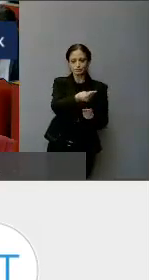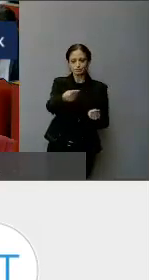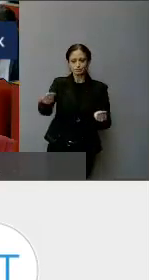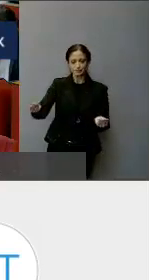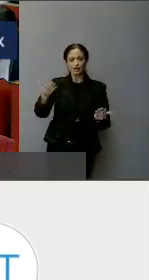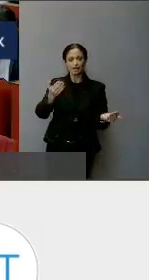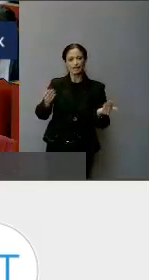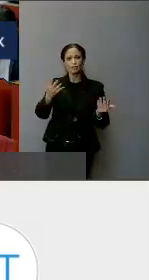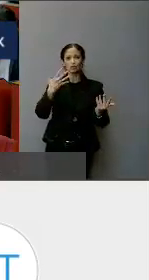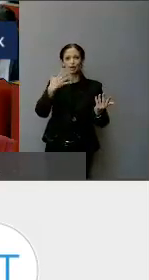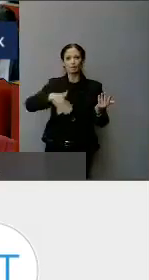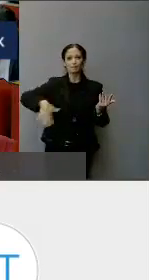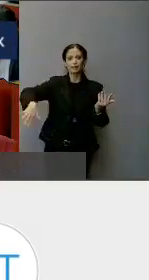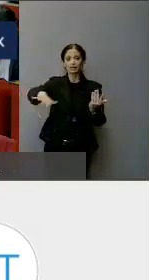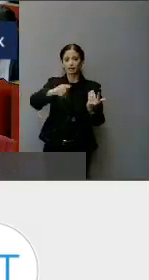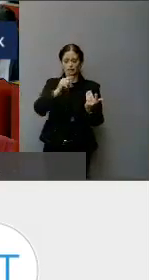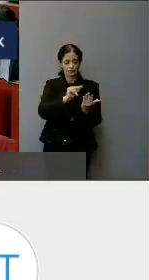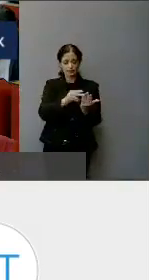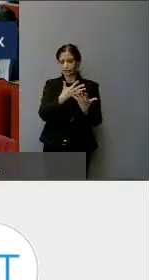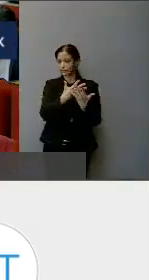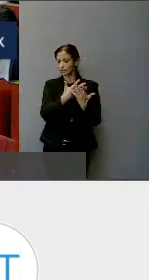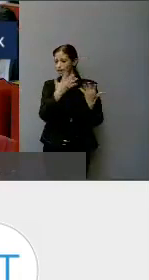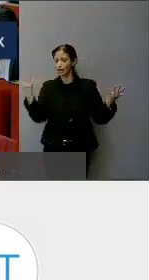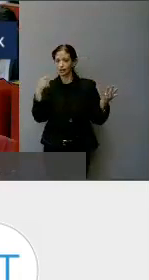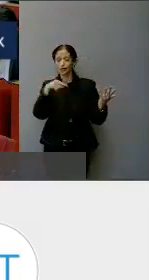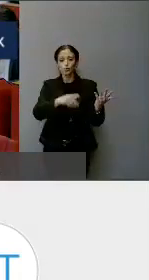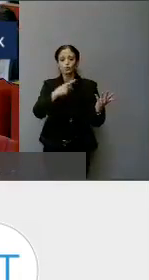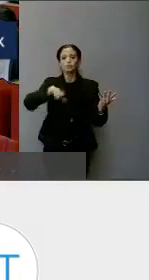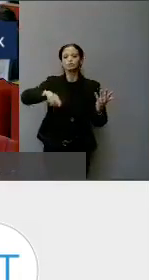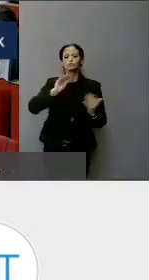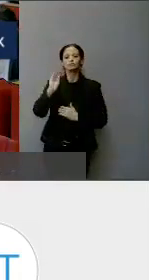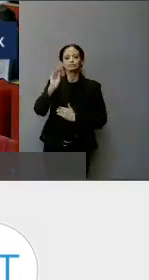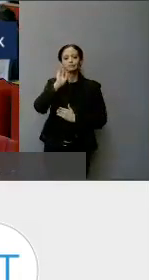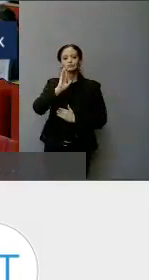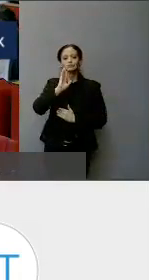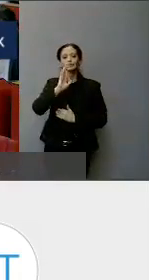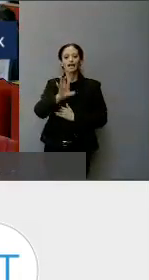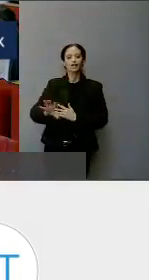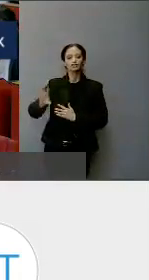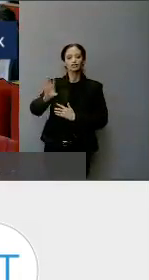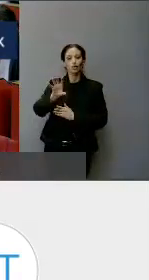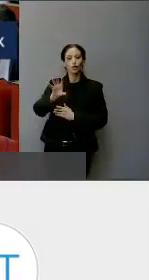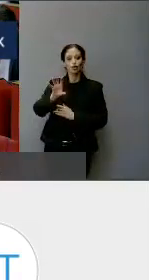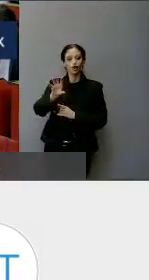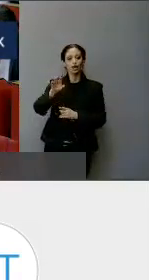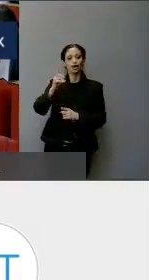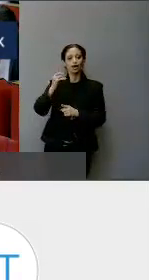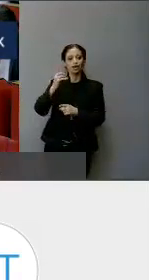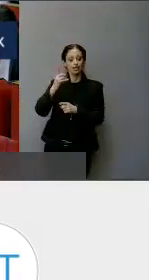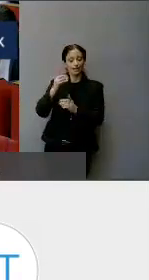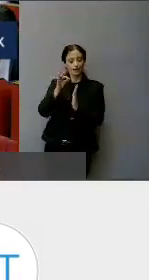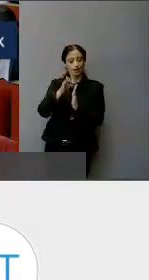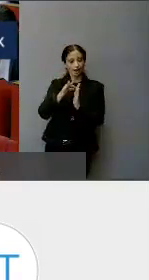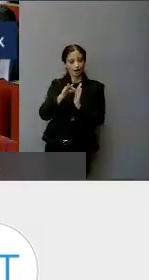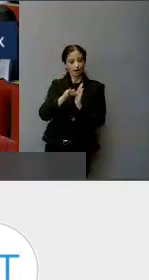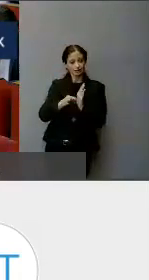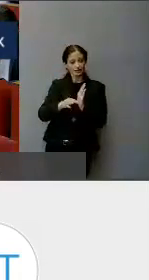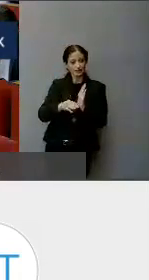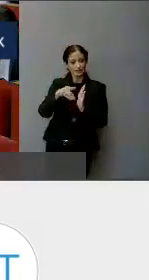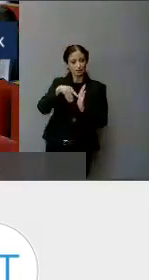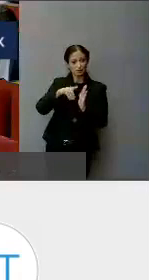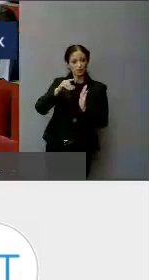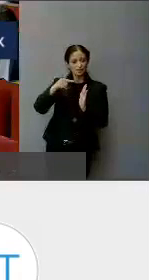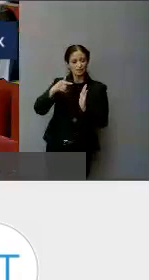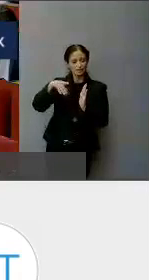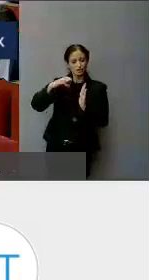ambientale in cui si dice chiaro e tondo no guardate chiediamo alla regione di cambiare quelle che sono le caratteristiche del ptcp